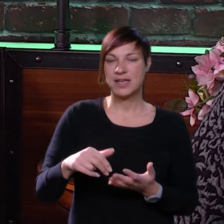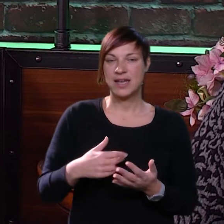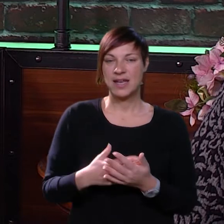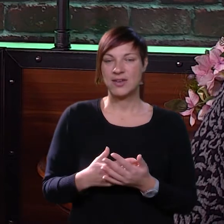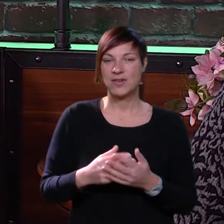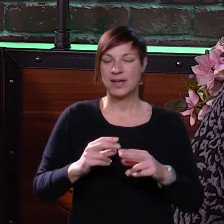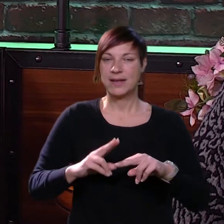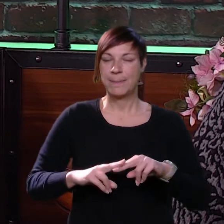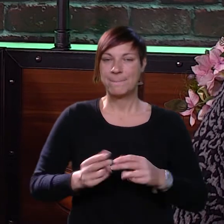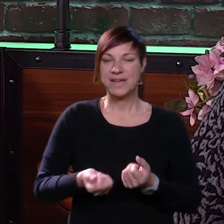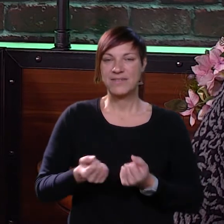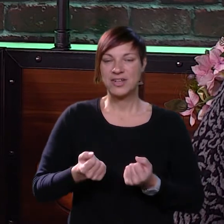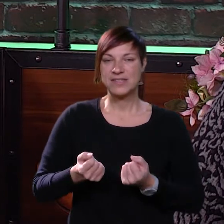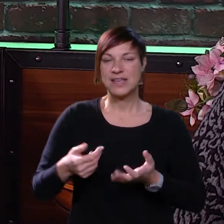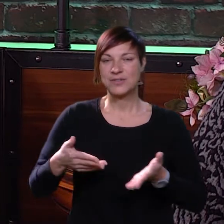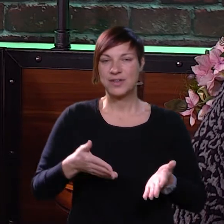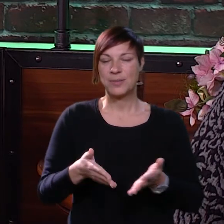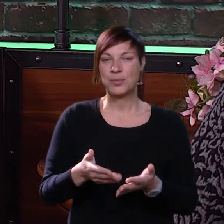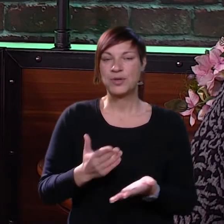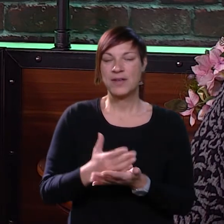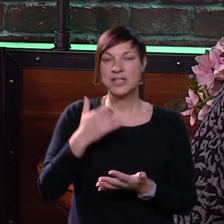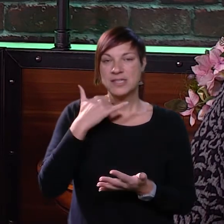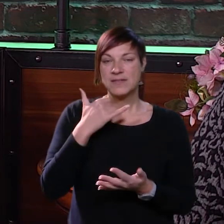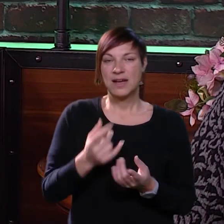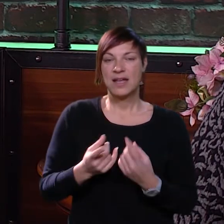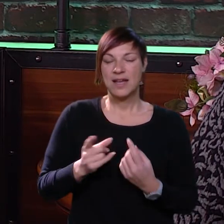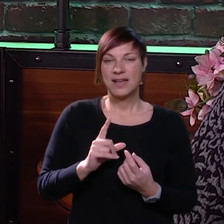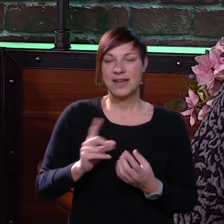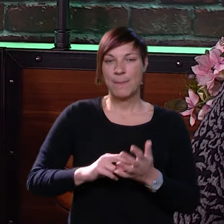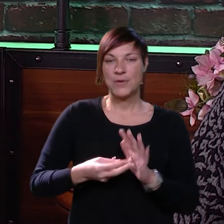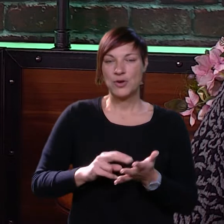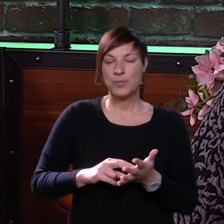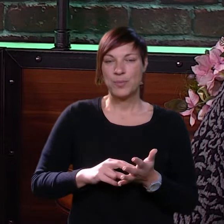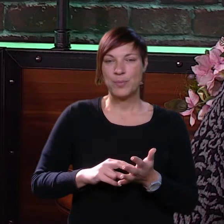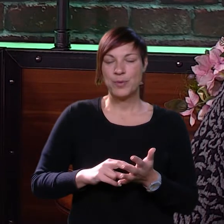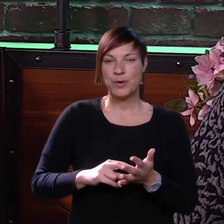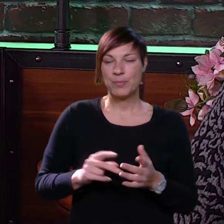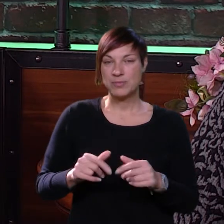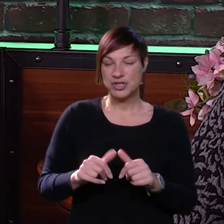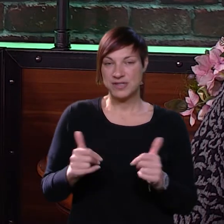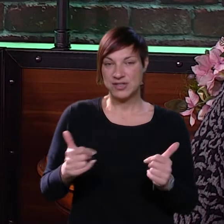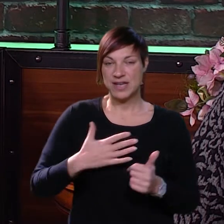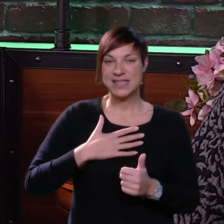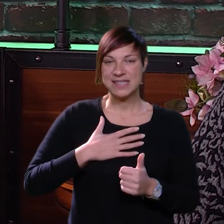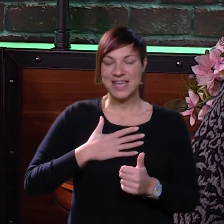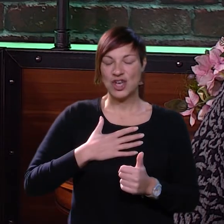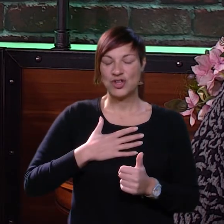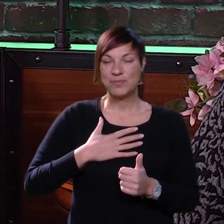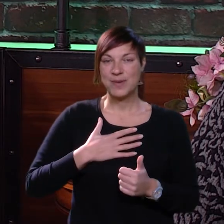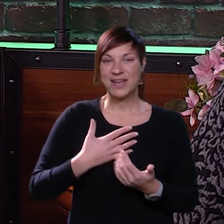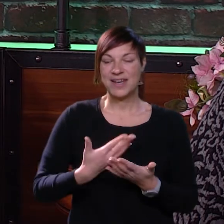već pravilno s autom na put, ona je već zvala, ali nije bio njoj problem što se ona rastaje od